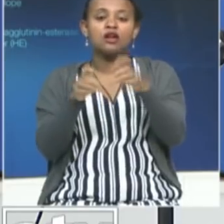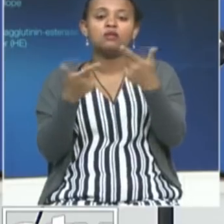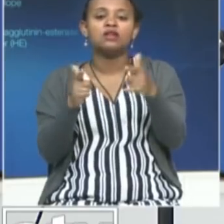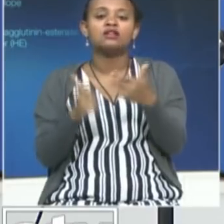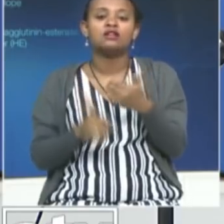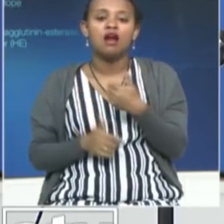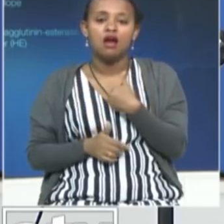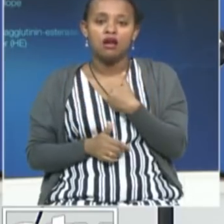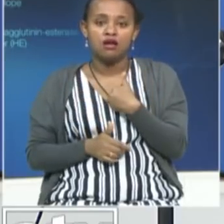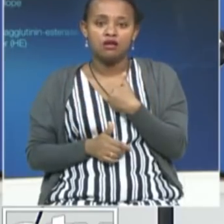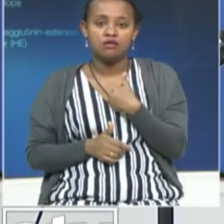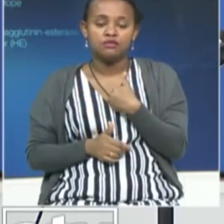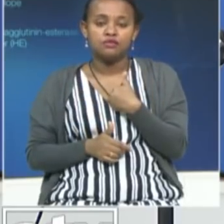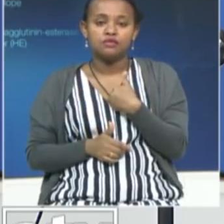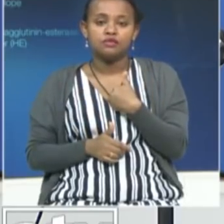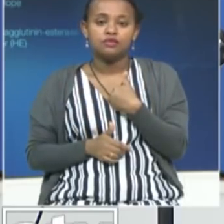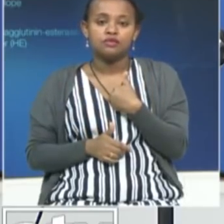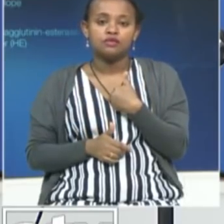አለ።